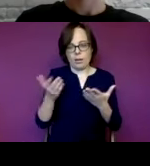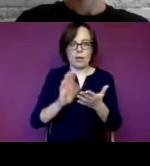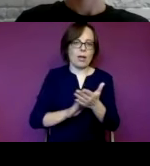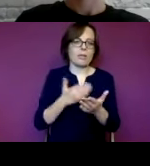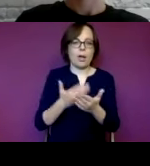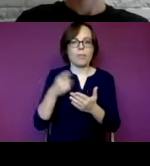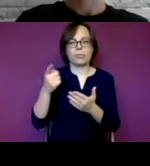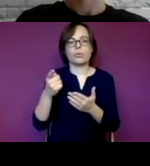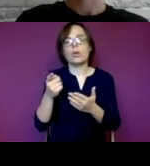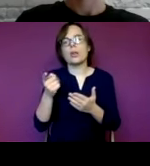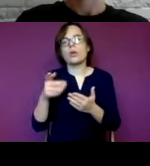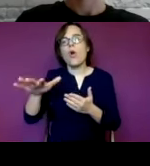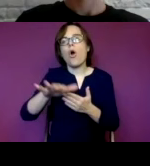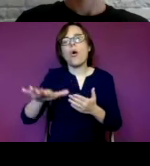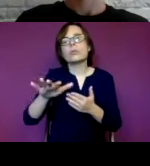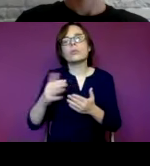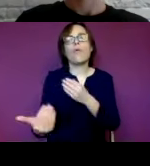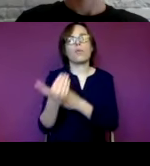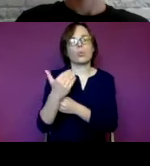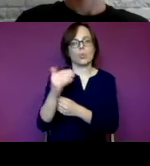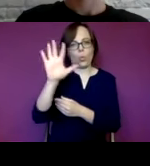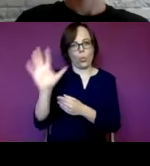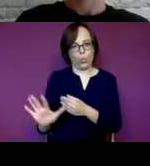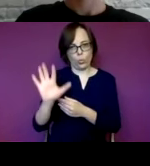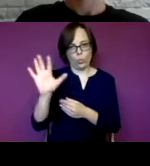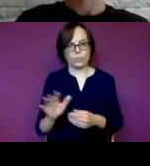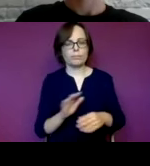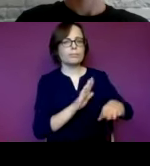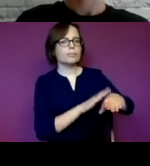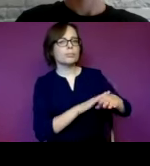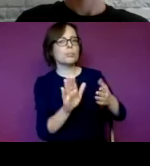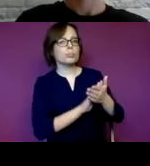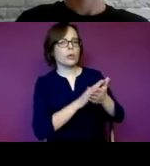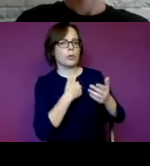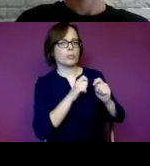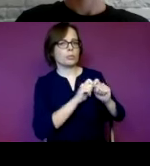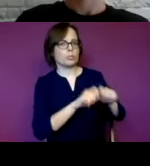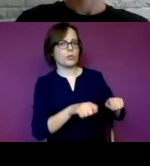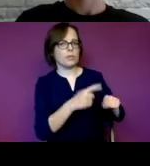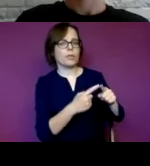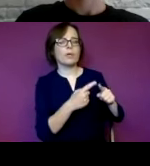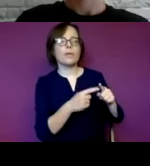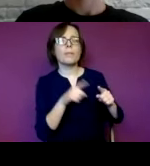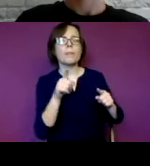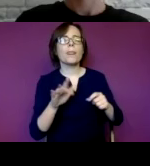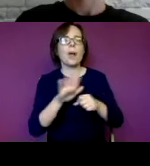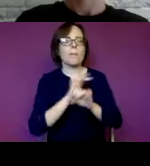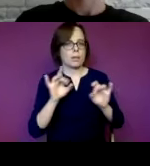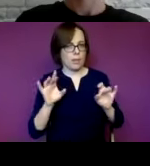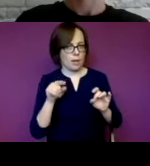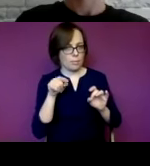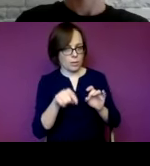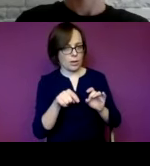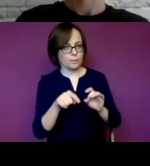bliżej wschodniej granicy, gdzie w tej chwili... Przepraszam, chciałem zapytać, czy ta pandemia nasiliła jeszcze te